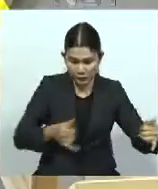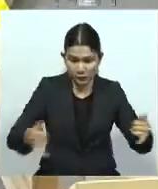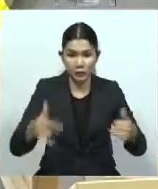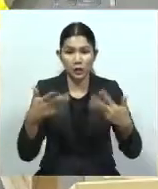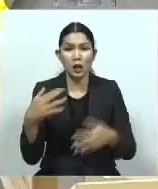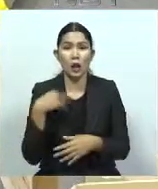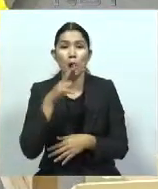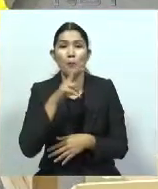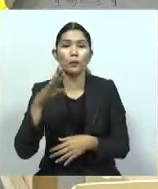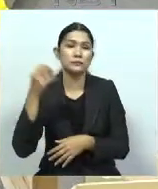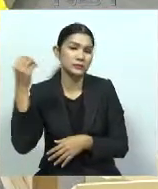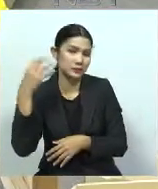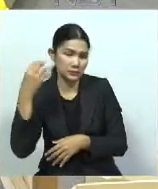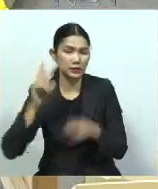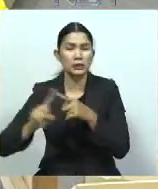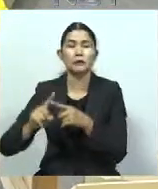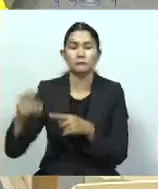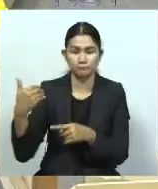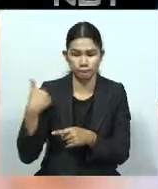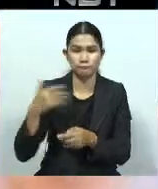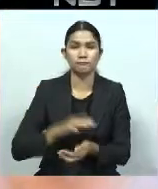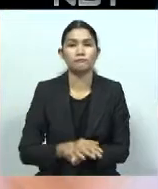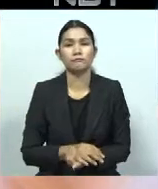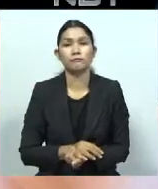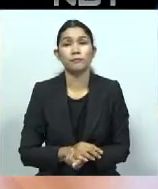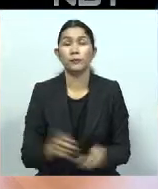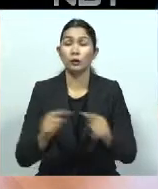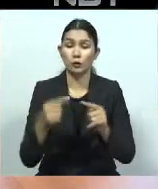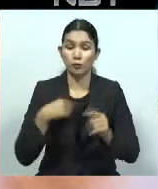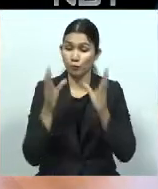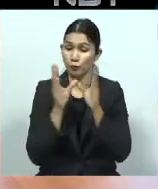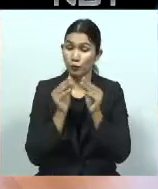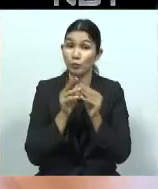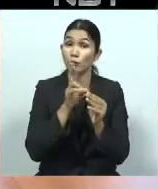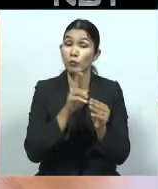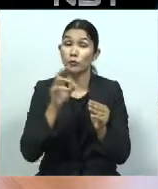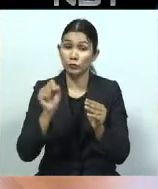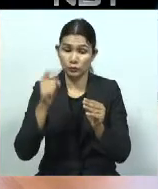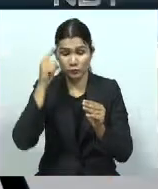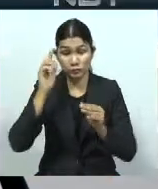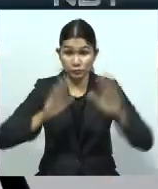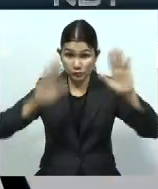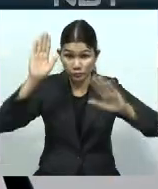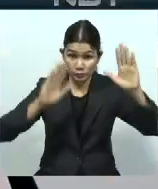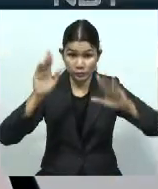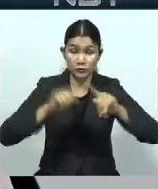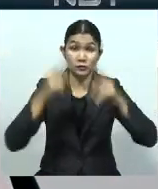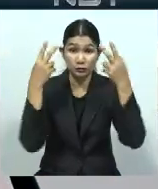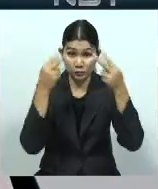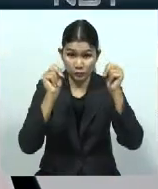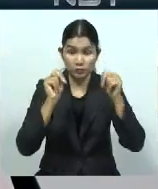บบเสียงอีกครั้งครับส่วนการประชุมรัฐสภาเพื่อที่จะโหวตเลือกนายกรัฐม